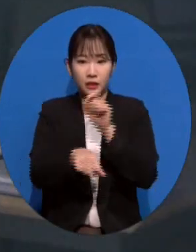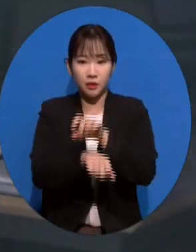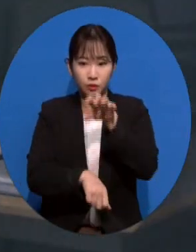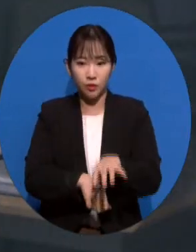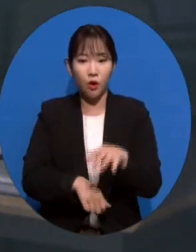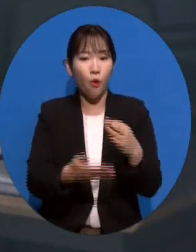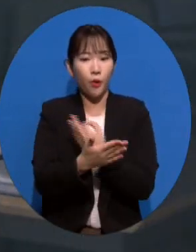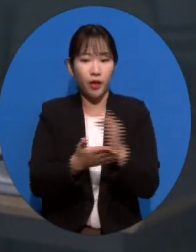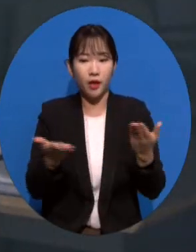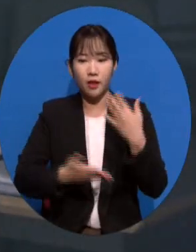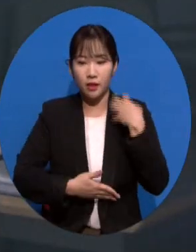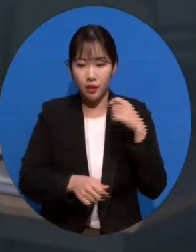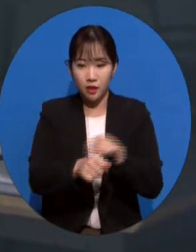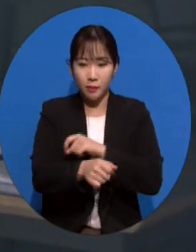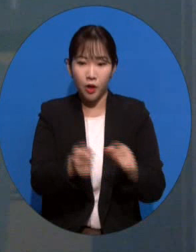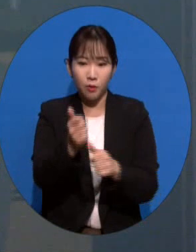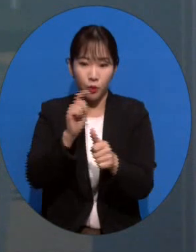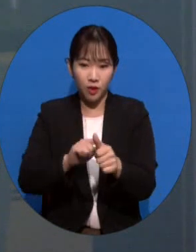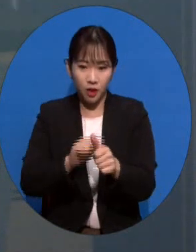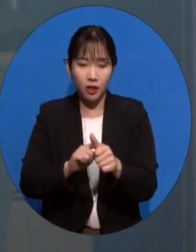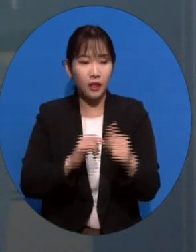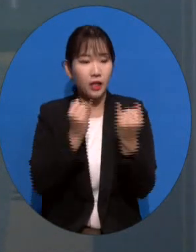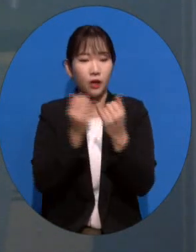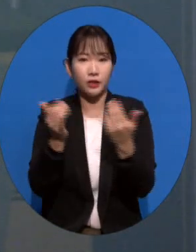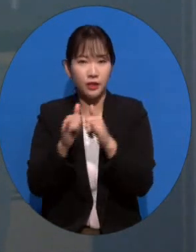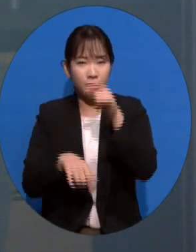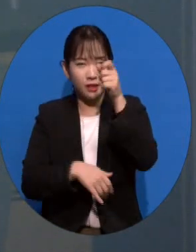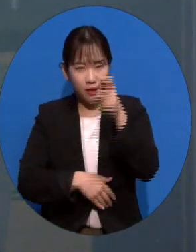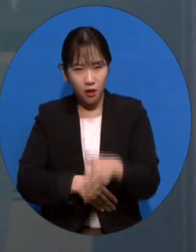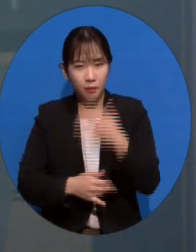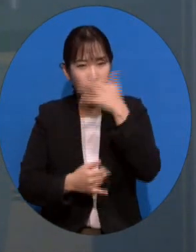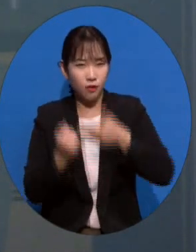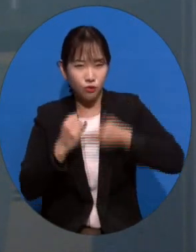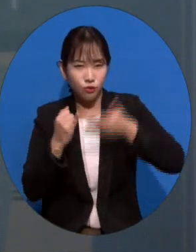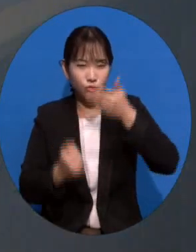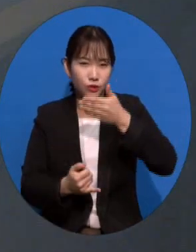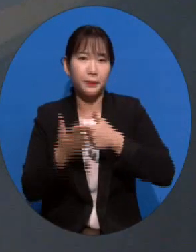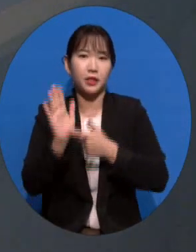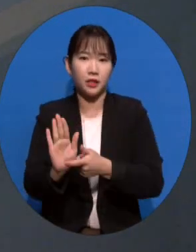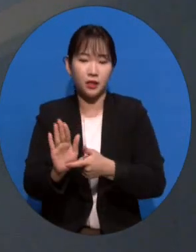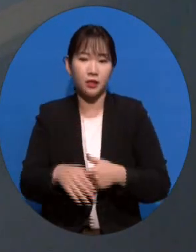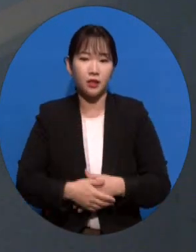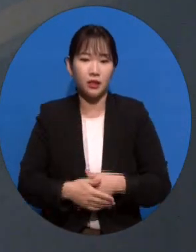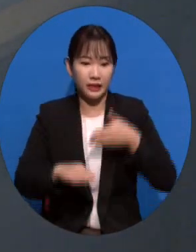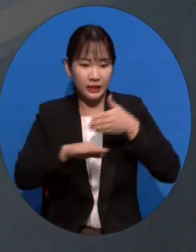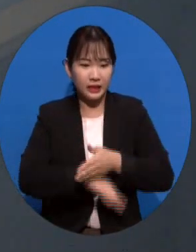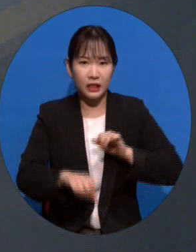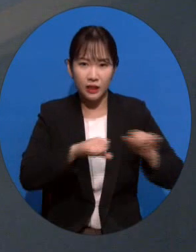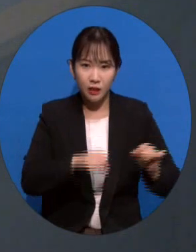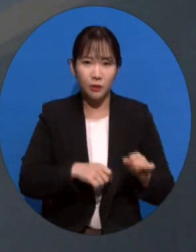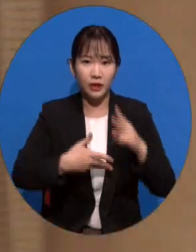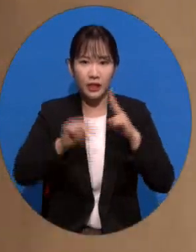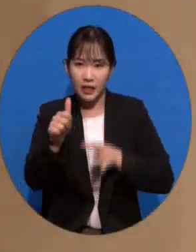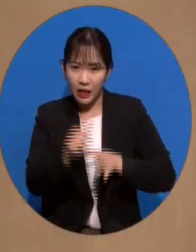사무소에서 회계를 맡았던 특별 보좌관이 여직원을 상습 성추행한 사실이 드러난 겁니다. 늑장 대응과